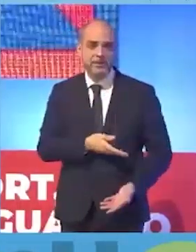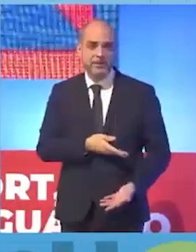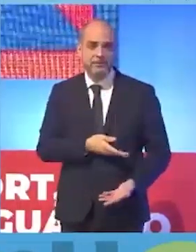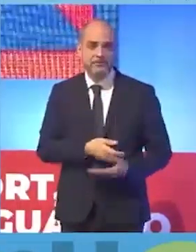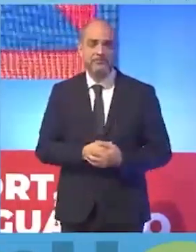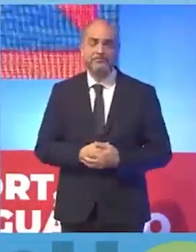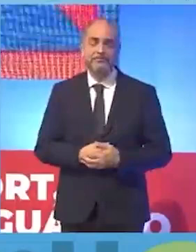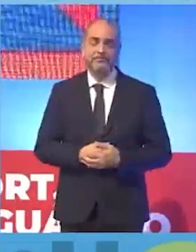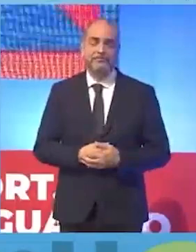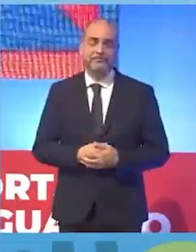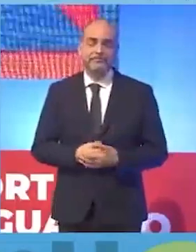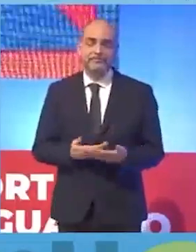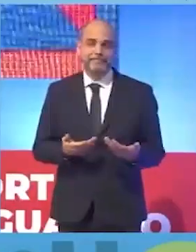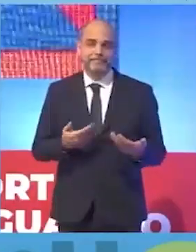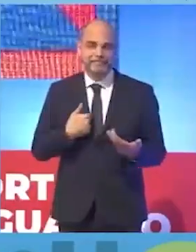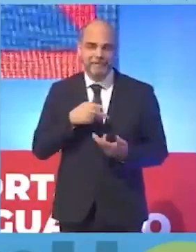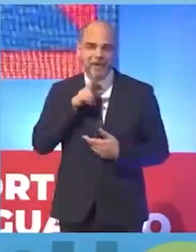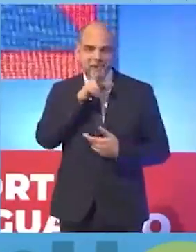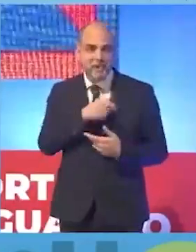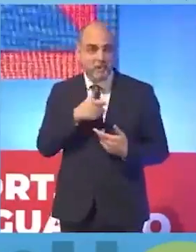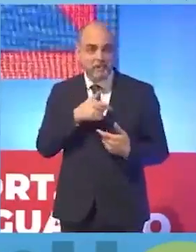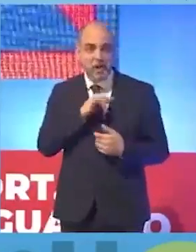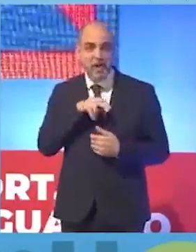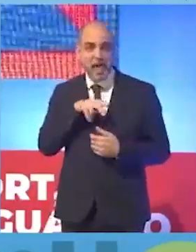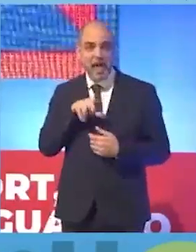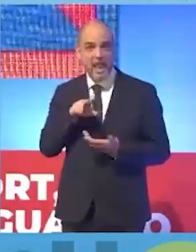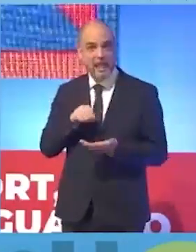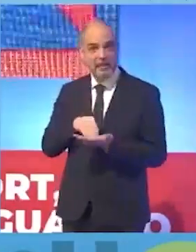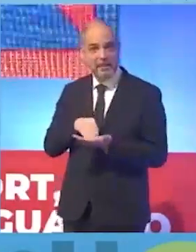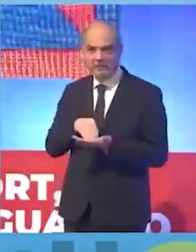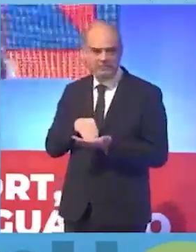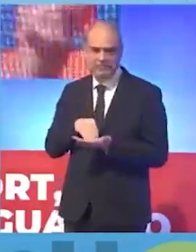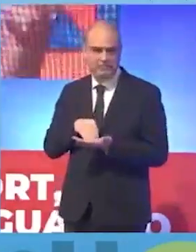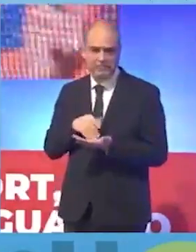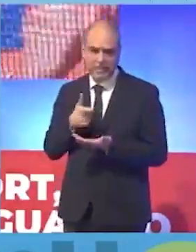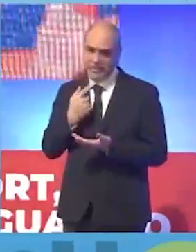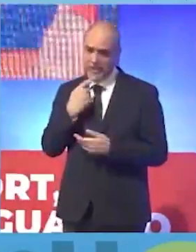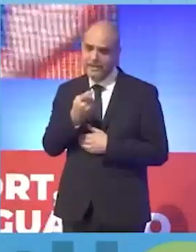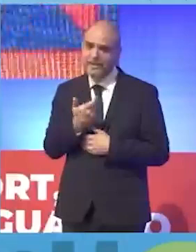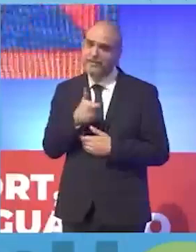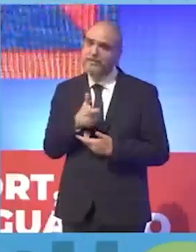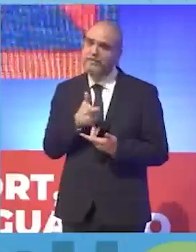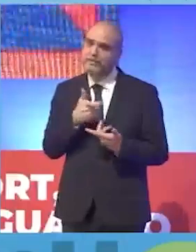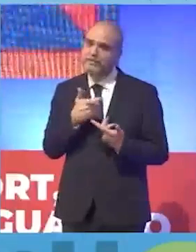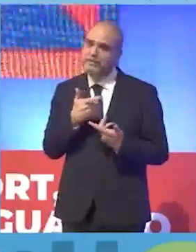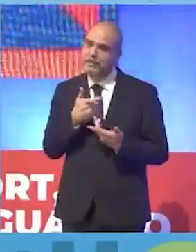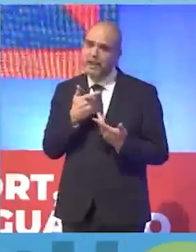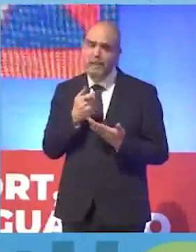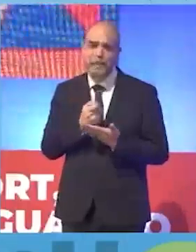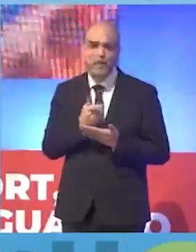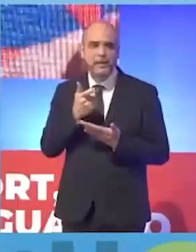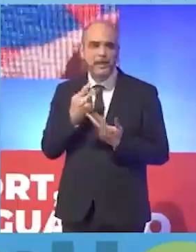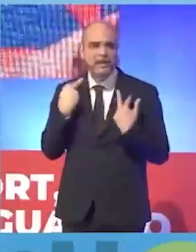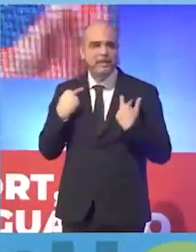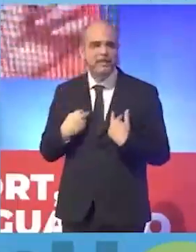dico perché appunto siamo qui con Inail, ma lo dico perché è importantissimo poter tornare alla vita quotidiana con